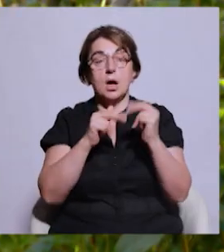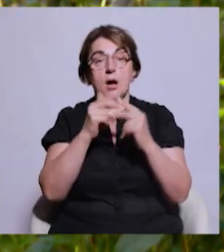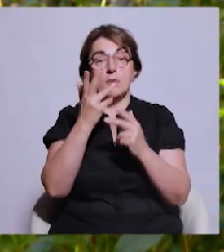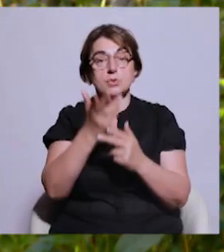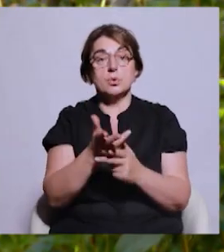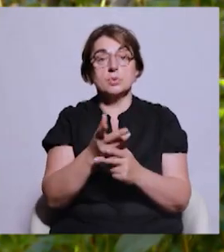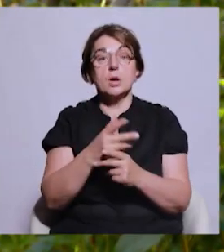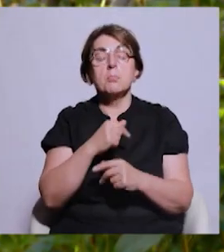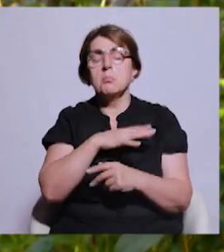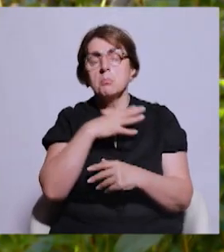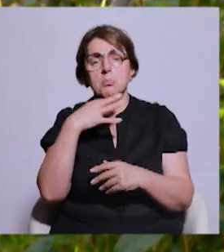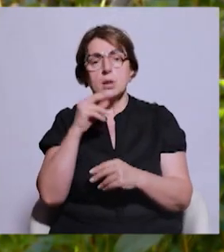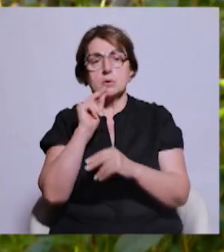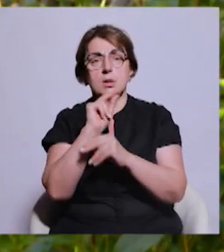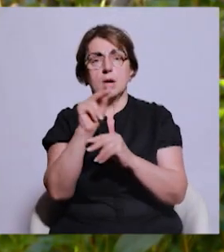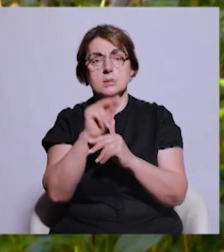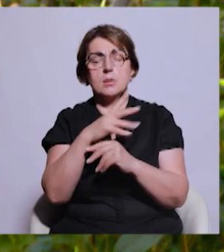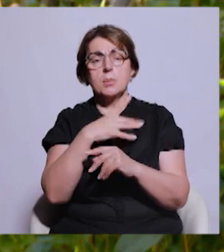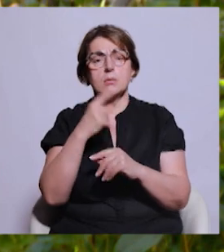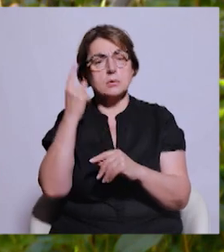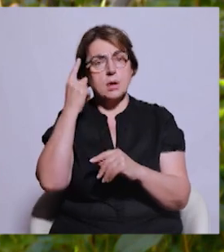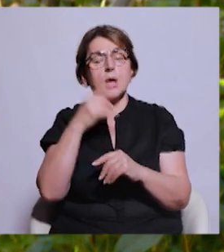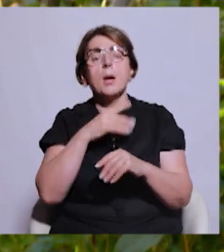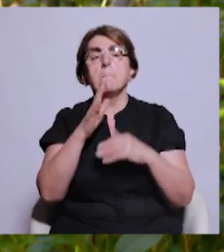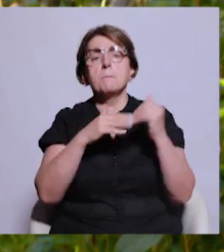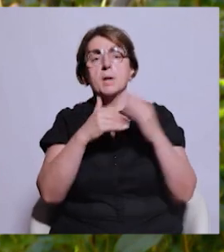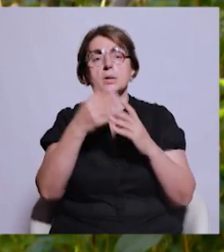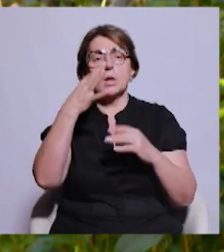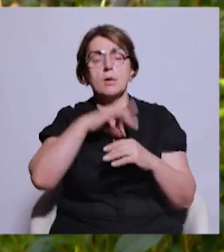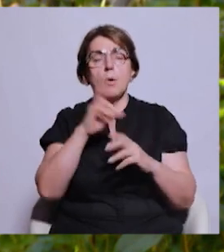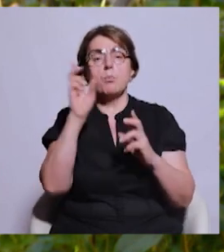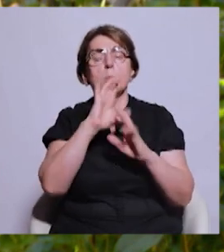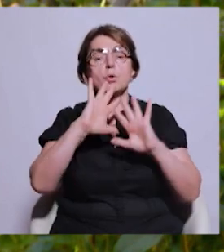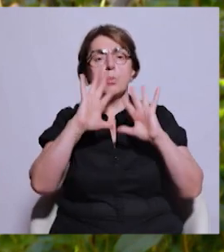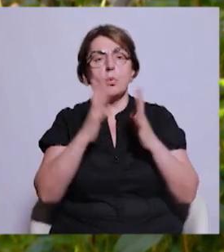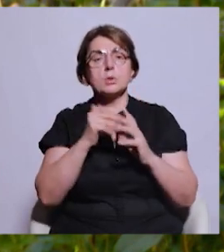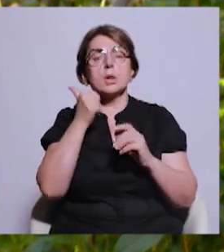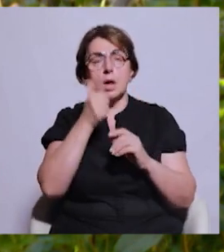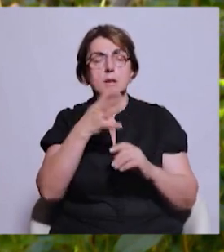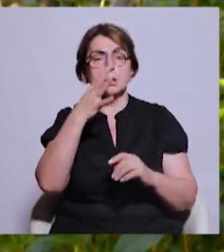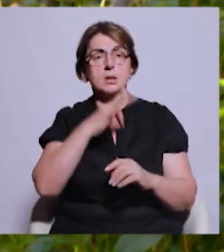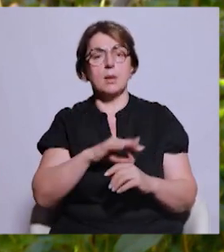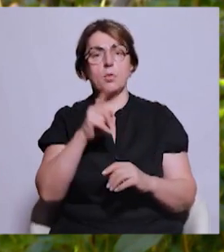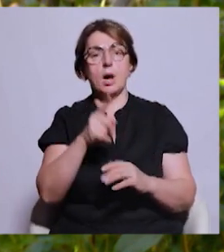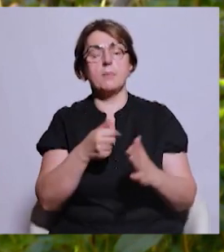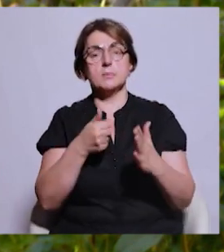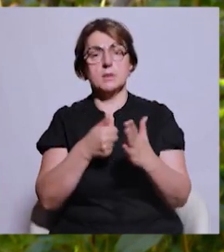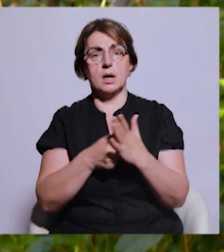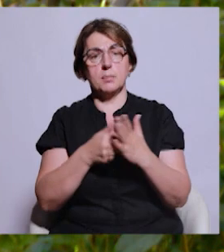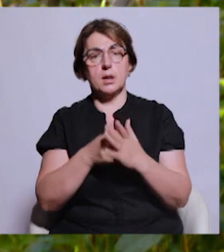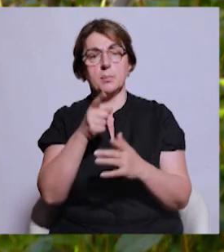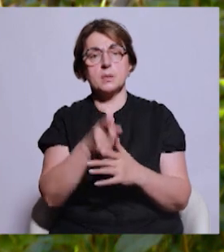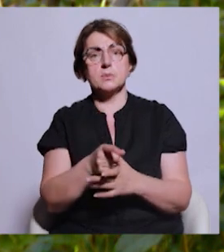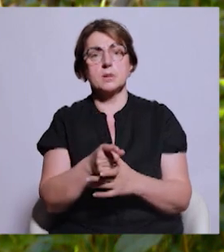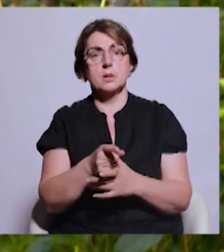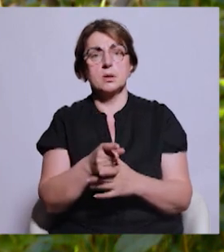მოკლედ, ბევრი ხერხი, ბევრი მეთოდი შეგასწავლეთ და ვფიქრობ, რომ პრაქტიკაში, ბუნებაში როცა მოგიწევთ გასვლა, უფრო კარგად გამოიყენებთ ამ